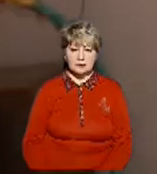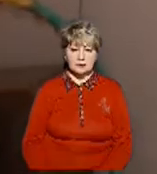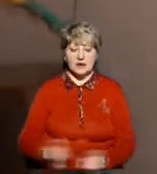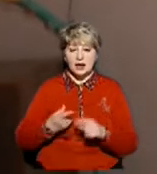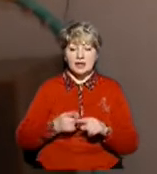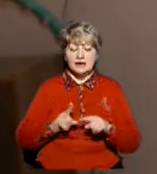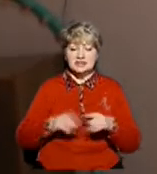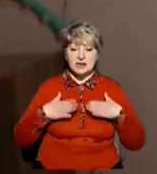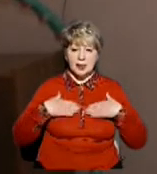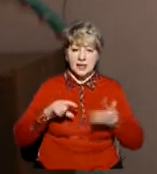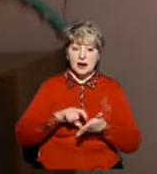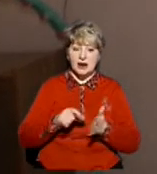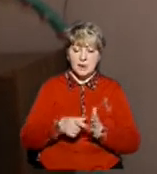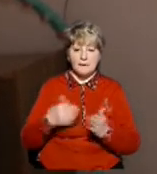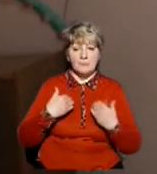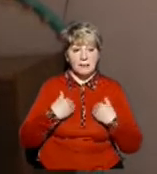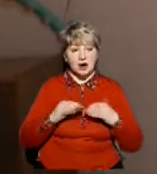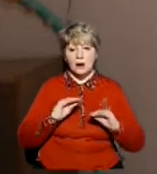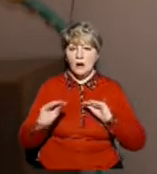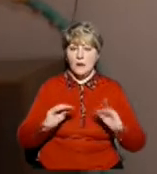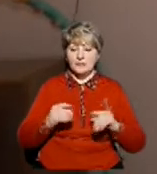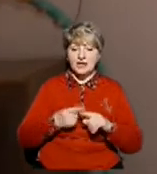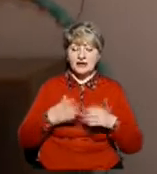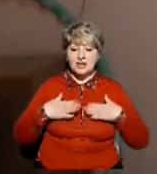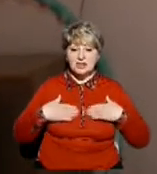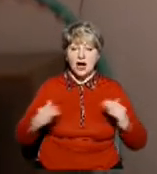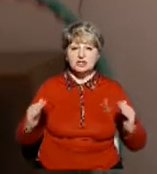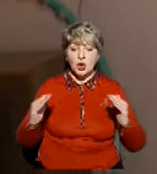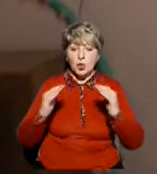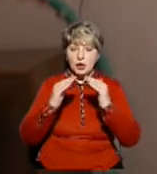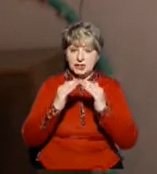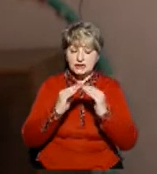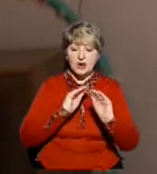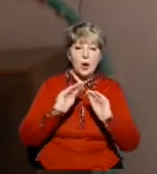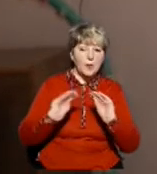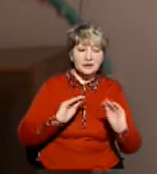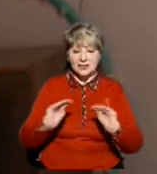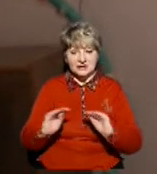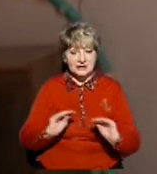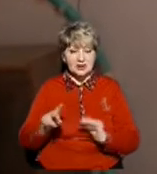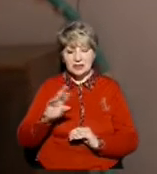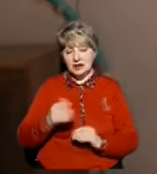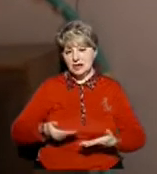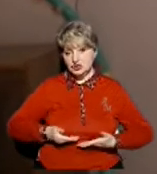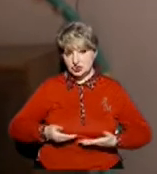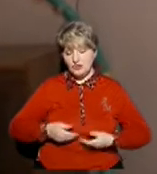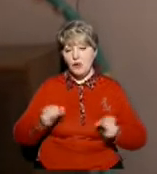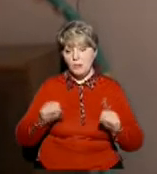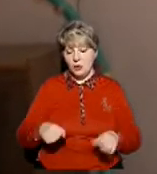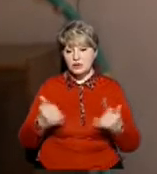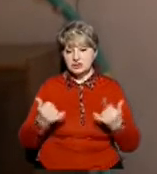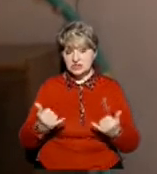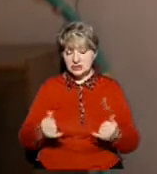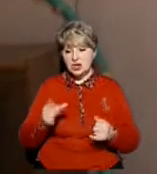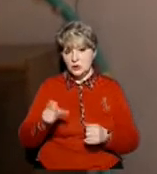Це наша кімната, ми її обладнали, це горище це наше, ми її обладнали, ну, якби для жилого, може зараз